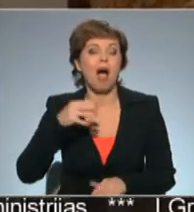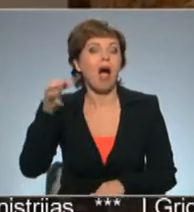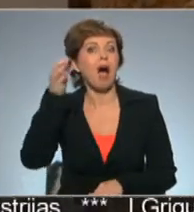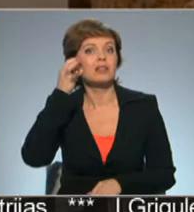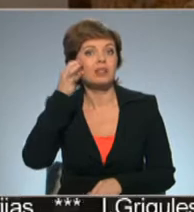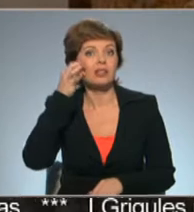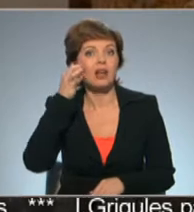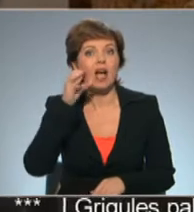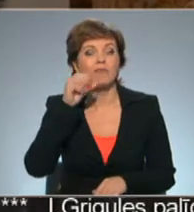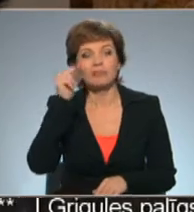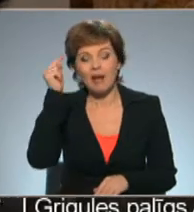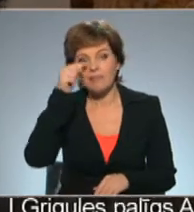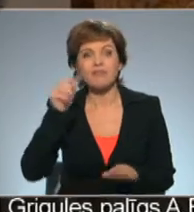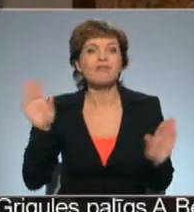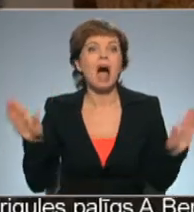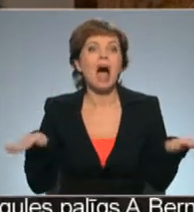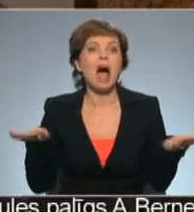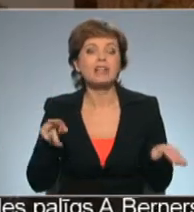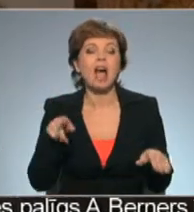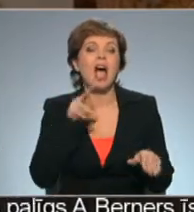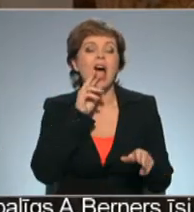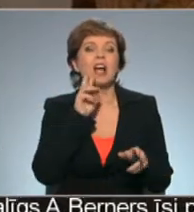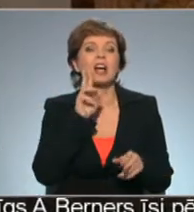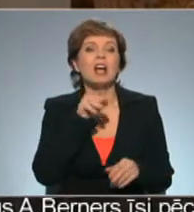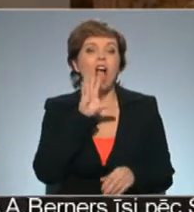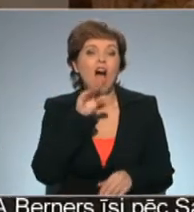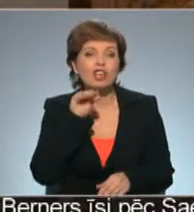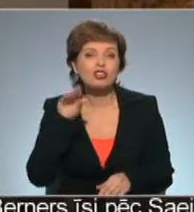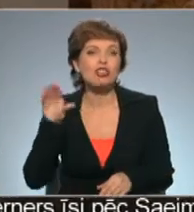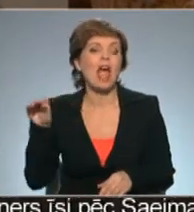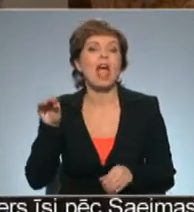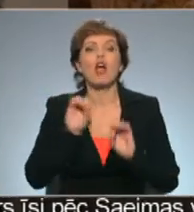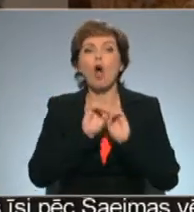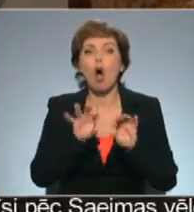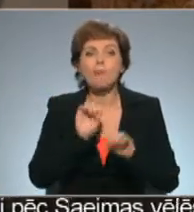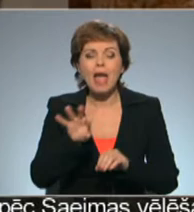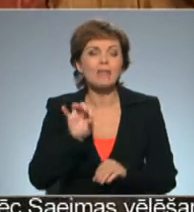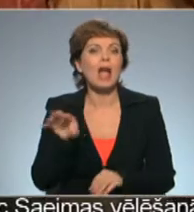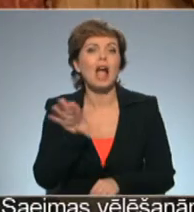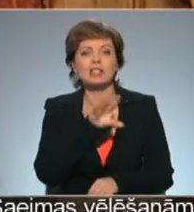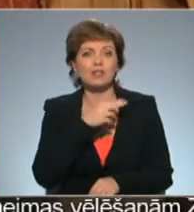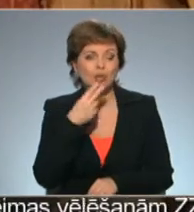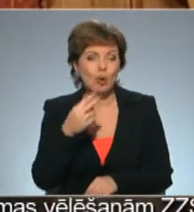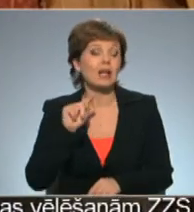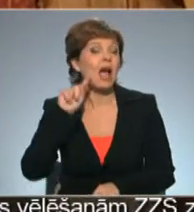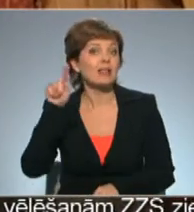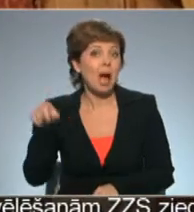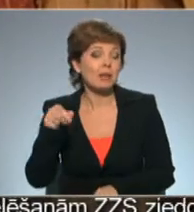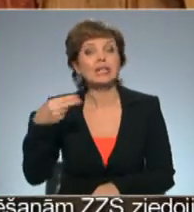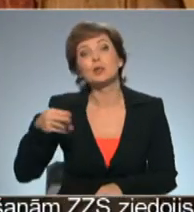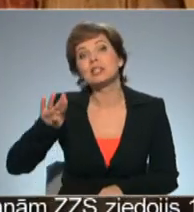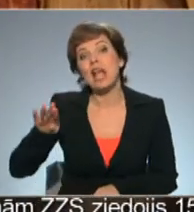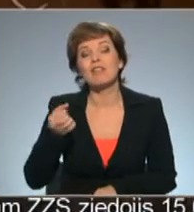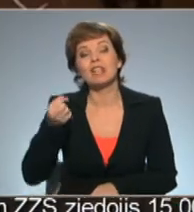tā vārna nāk. Viņa bija tāda klačīga, nejauka, viņa visu komentēja, skatījās, kas notiek. Nākamgad 29.